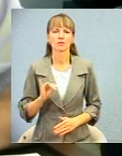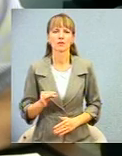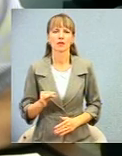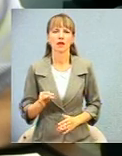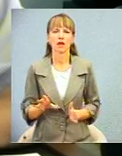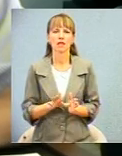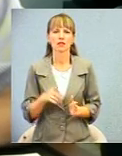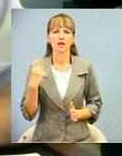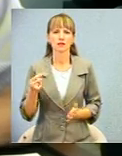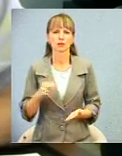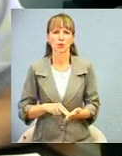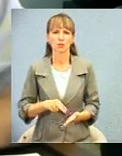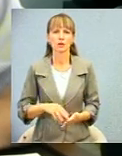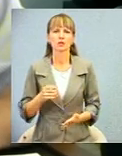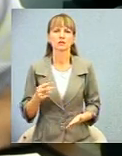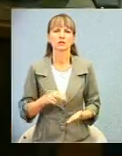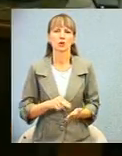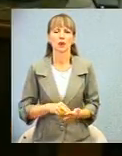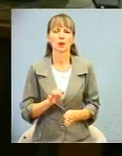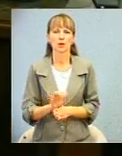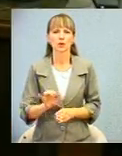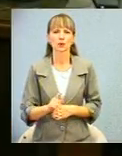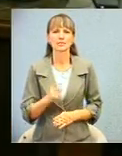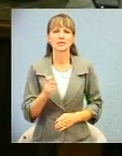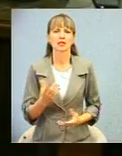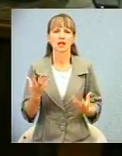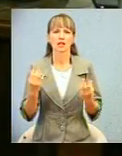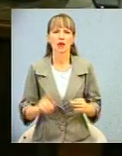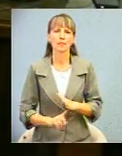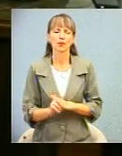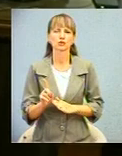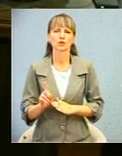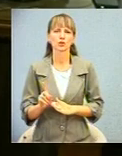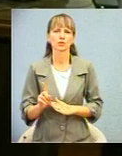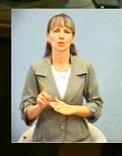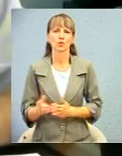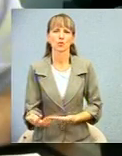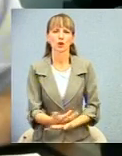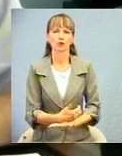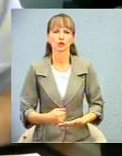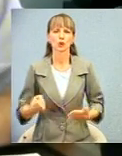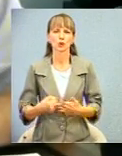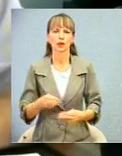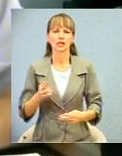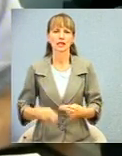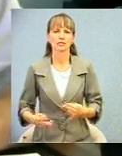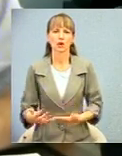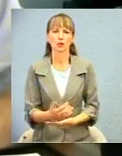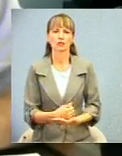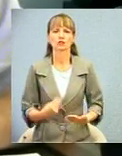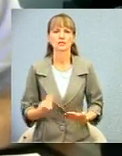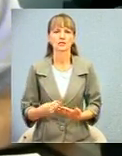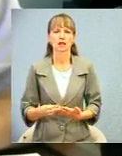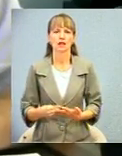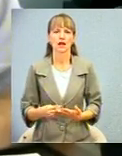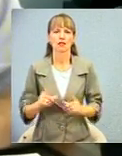вартість енергоносіїв, і вартість продукції. З дня початку збору урожаю і до кінця урожаю ціна не